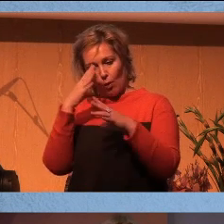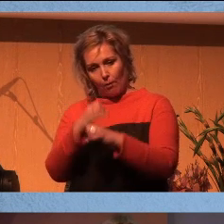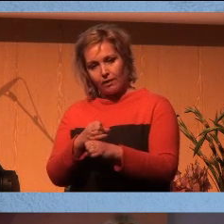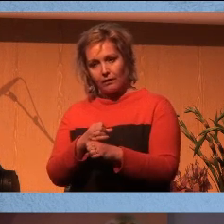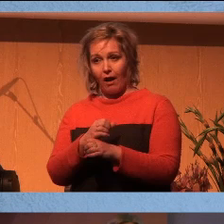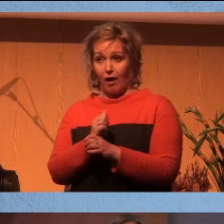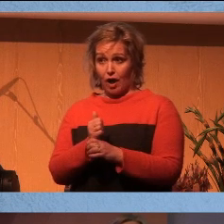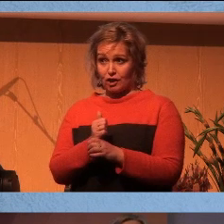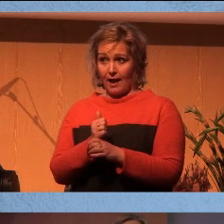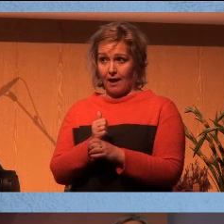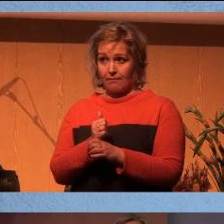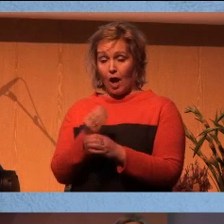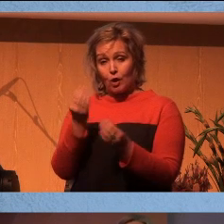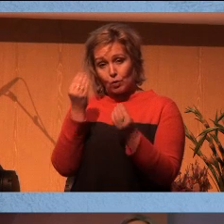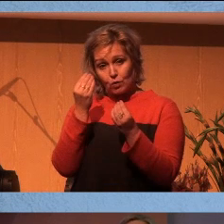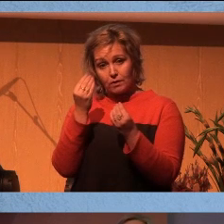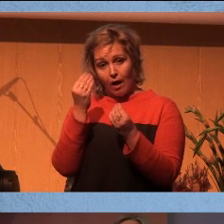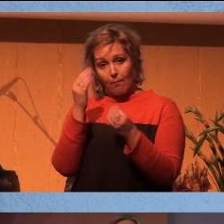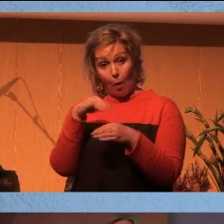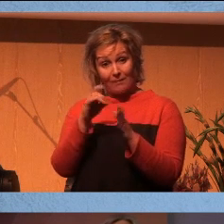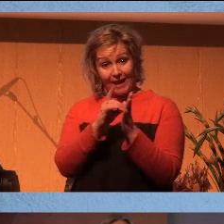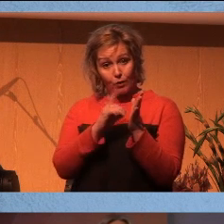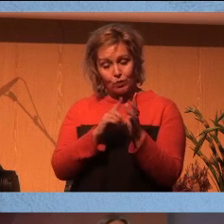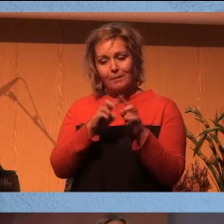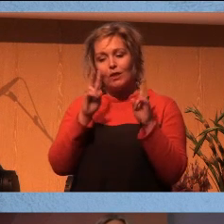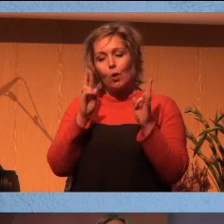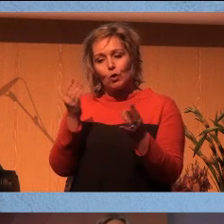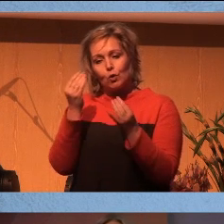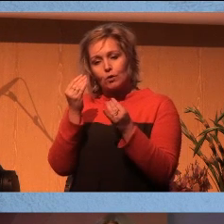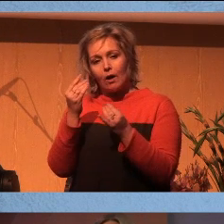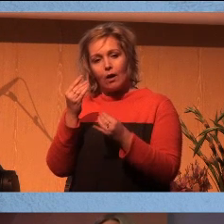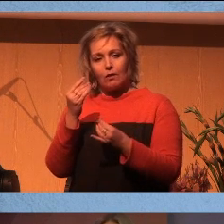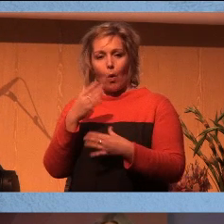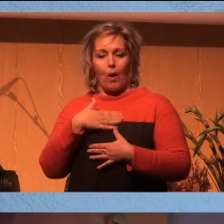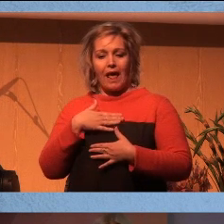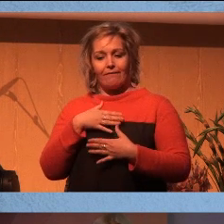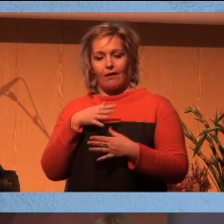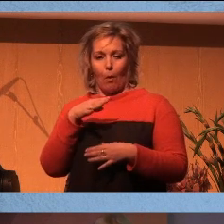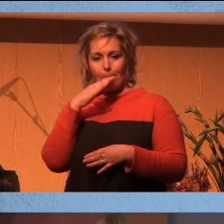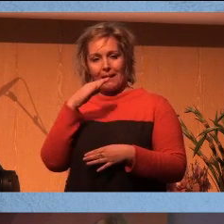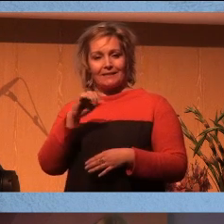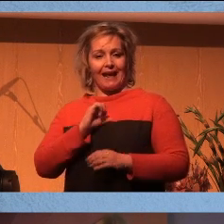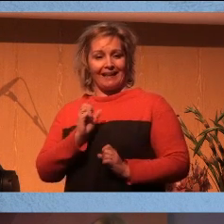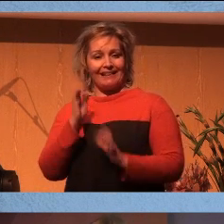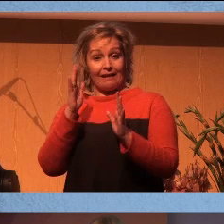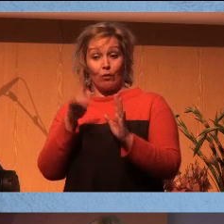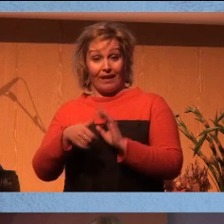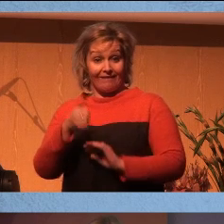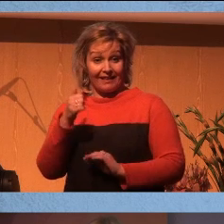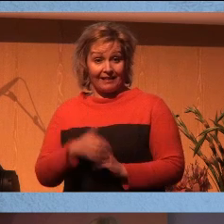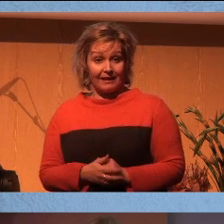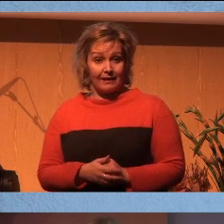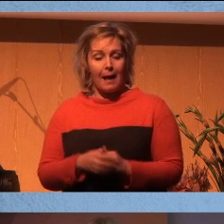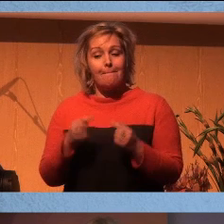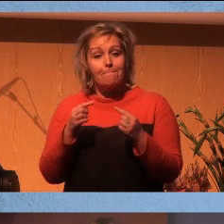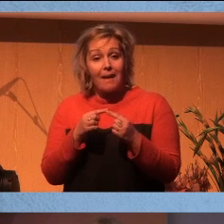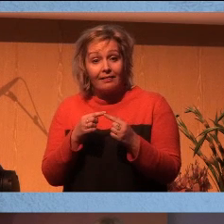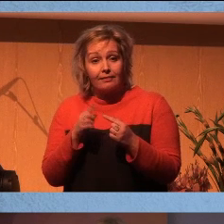av kanskje kunnskap om diagnosen, men også kunnskap å leve og mestre eget liv. Og det viktig.